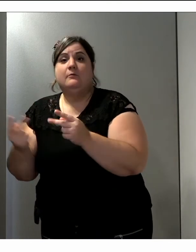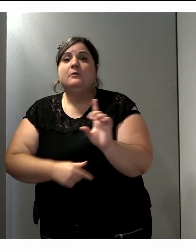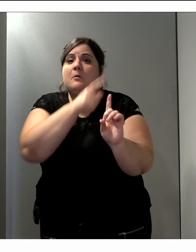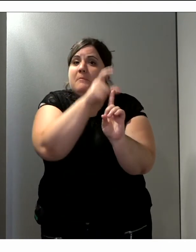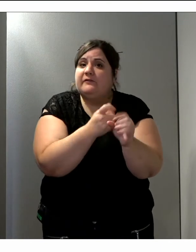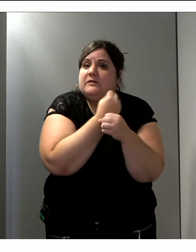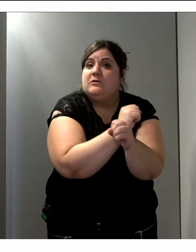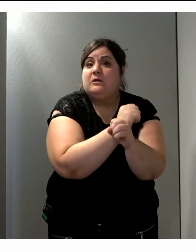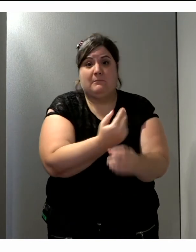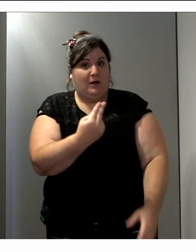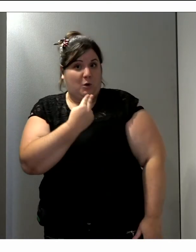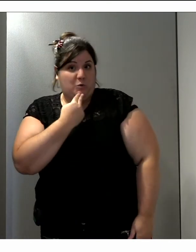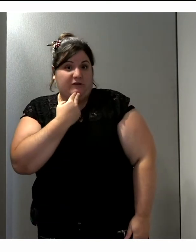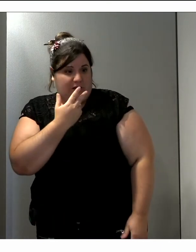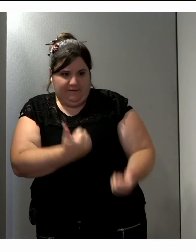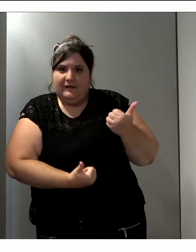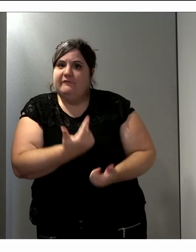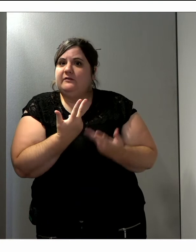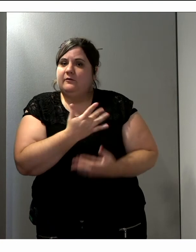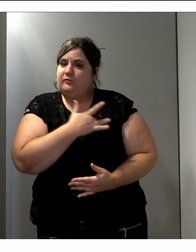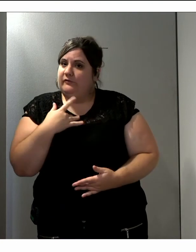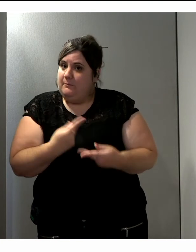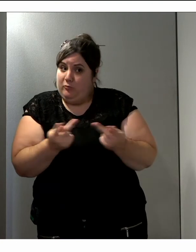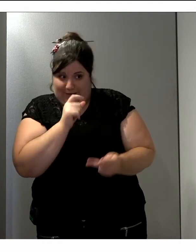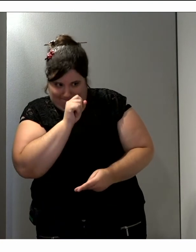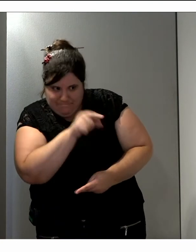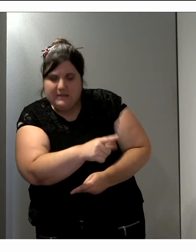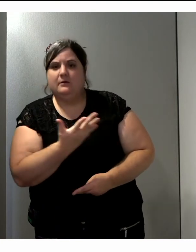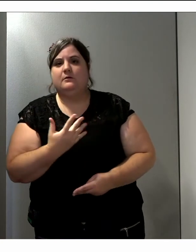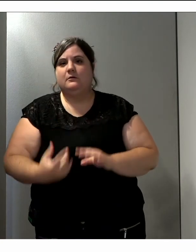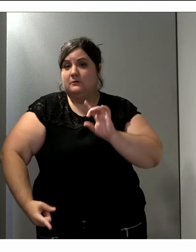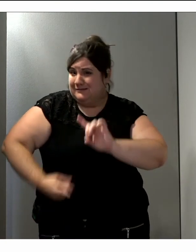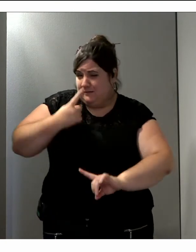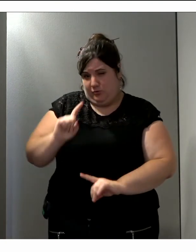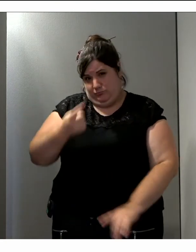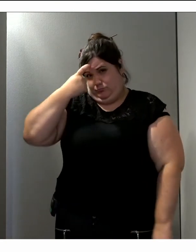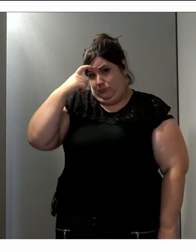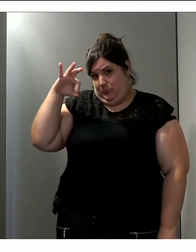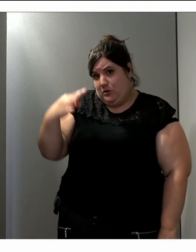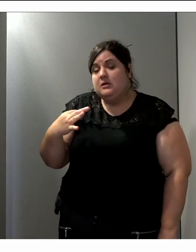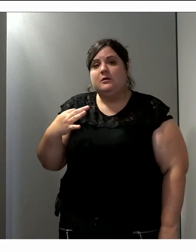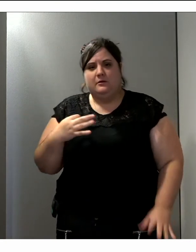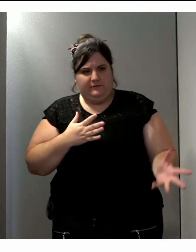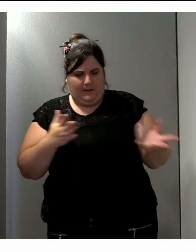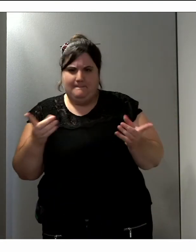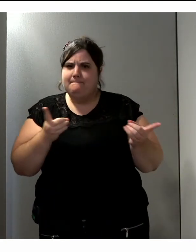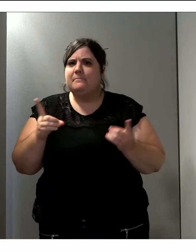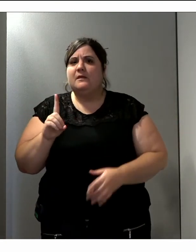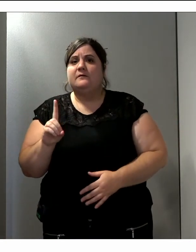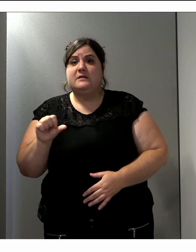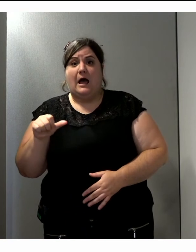santé. Il faut bien avoir présent ça à l'esprit, et comme l'avait dit la directrice de l'insertion et probation, pour bien voir de ce qui relève de la DAP,